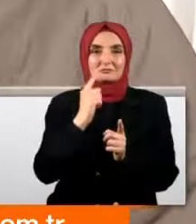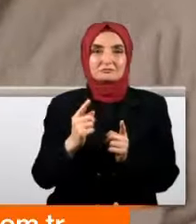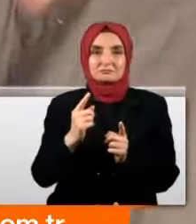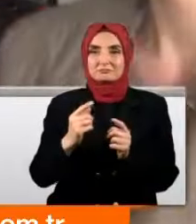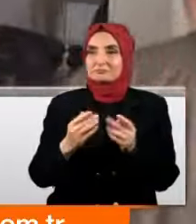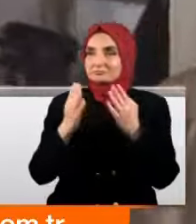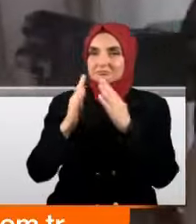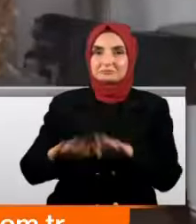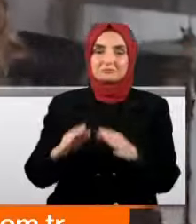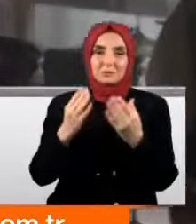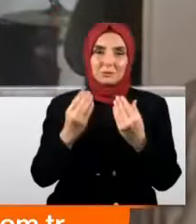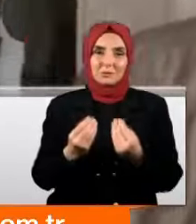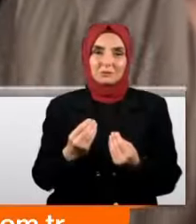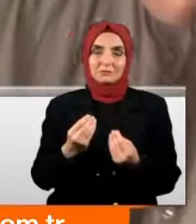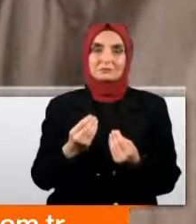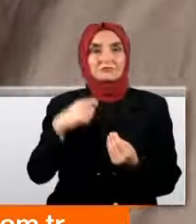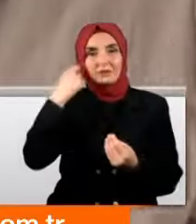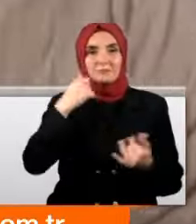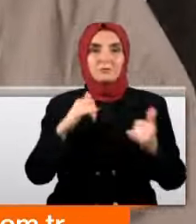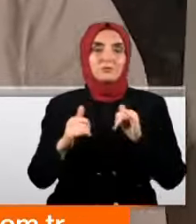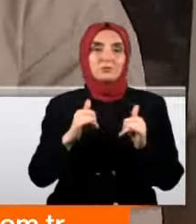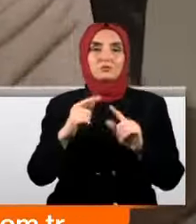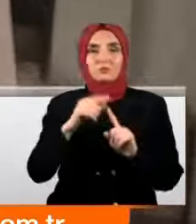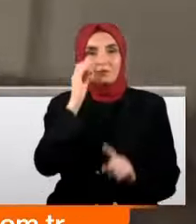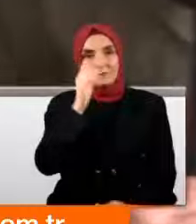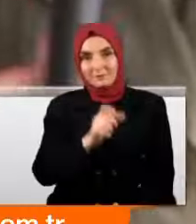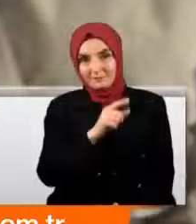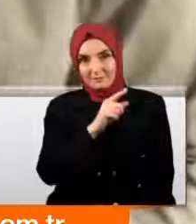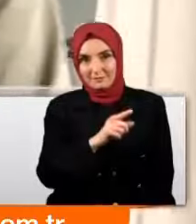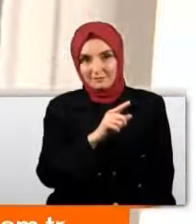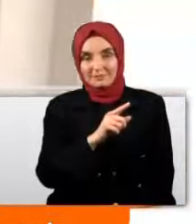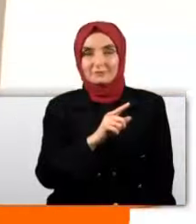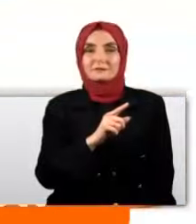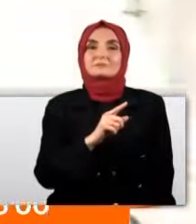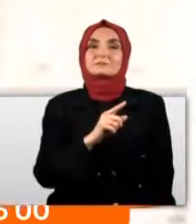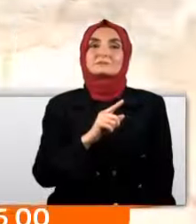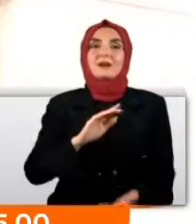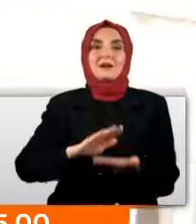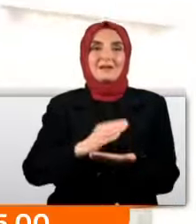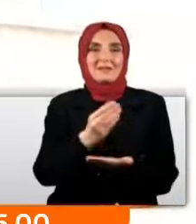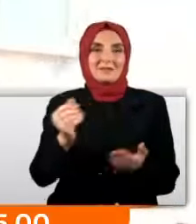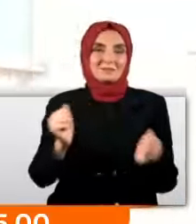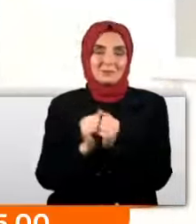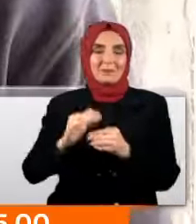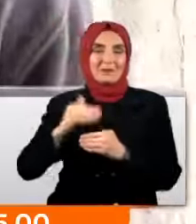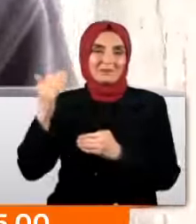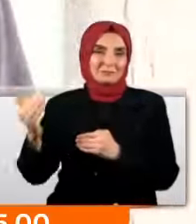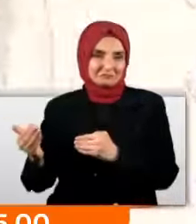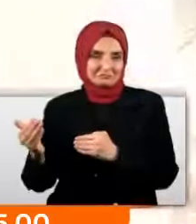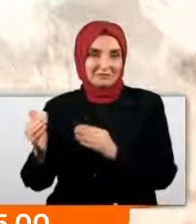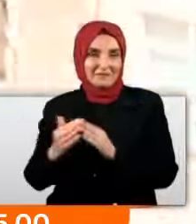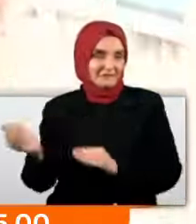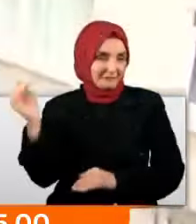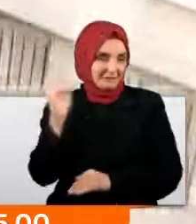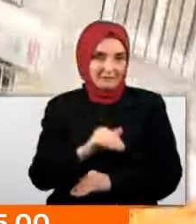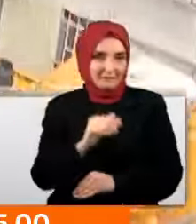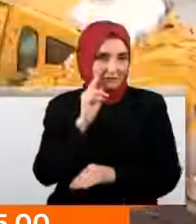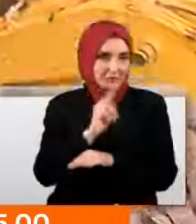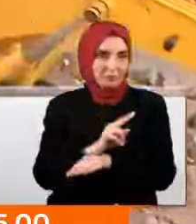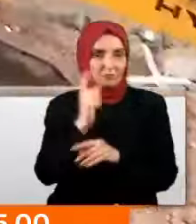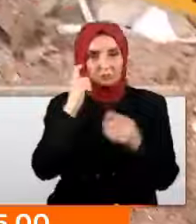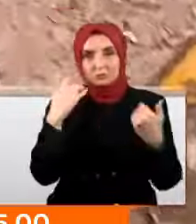Oyuncu Tufan Gökpınar arkadaşlarıyla birlikte dışarıdaydı. Eve geldiğinde ise karşılaştığı manzara ise işte bu. Bu durumla karşılaştık. İşi gücü